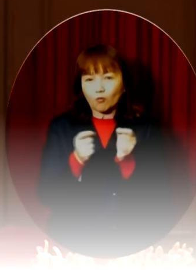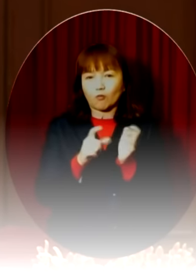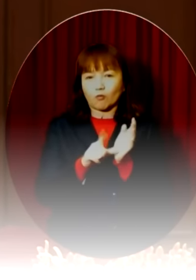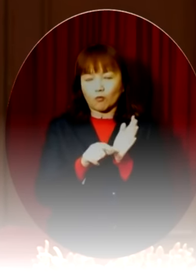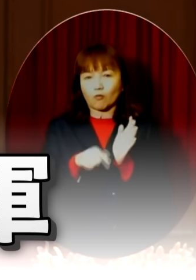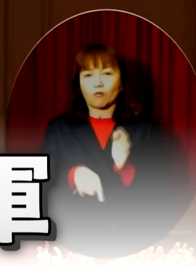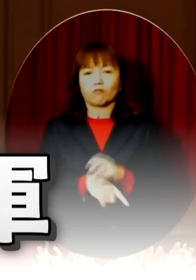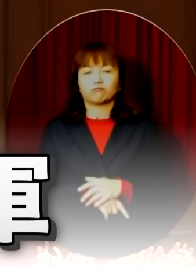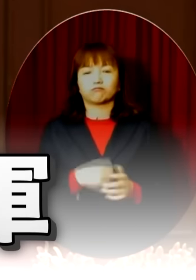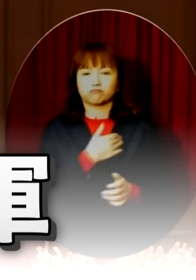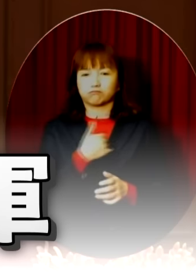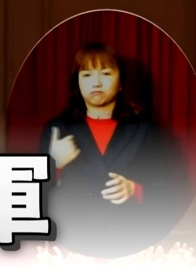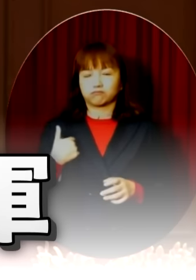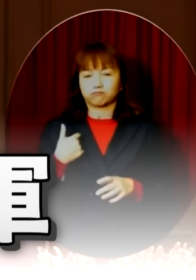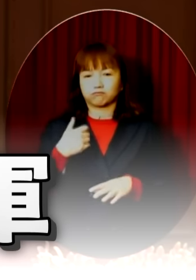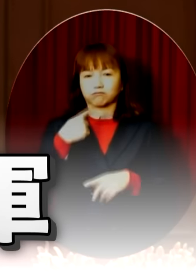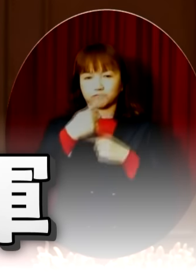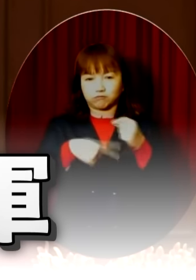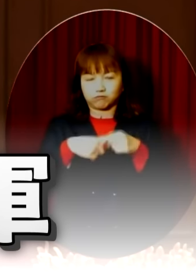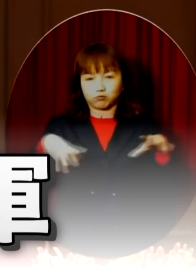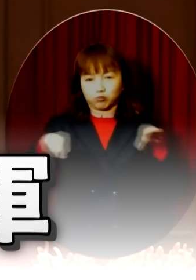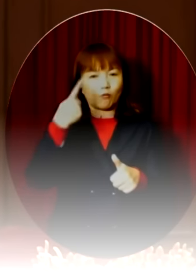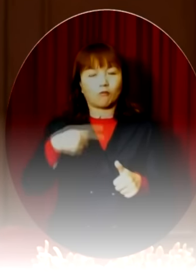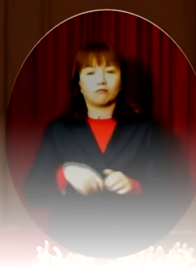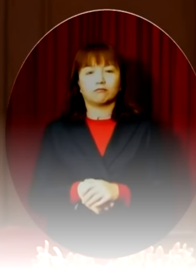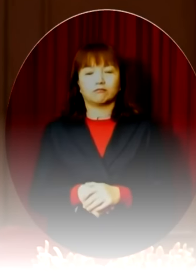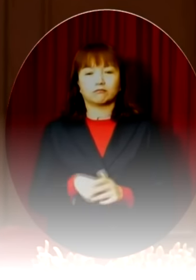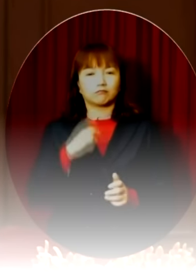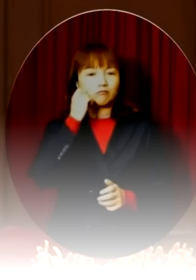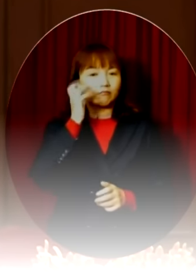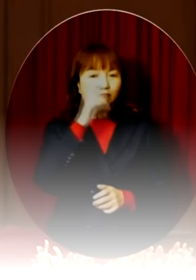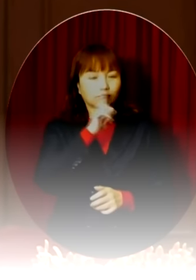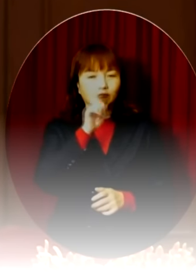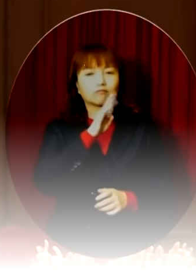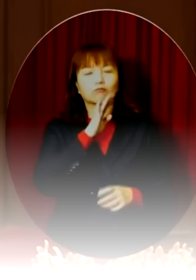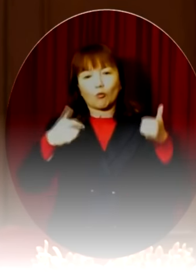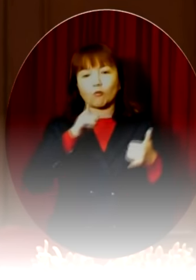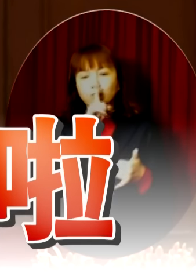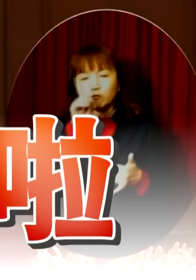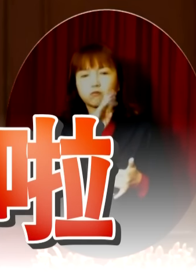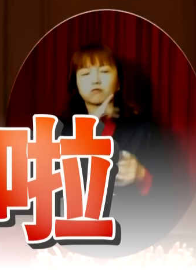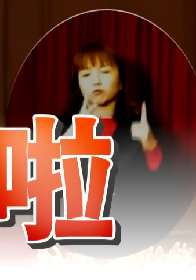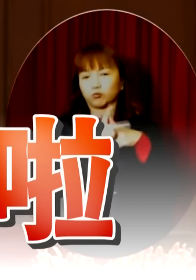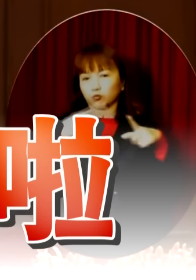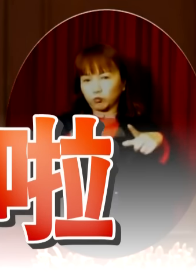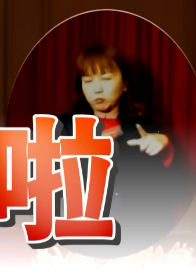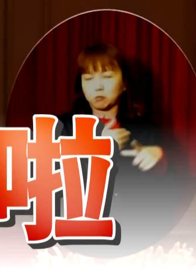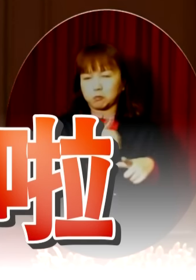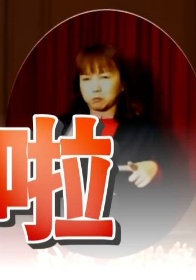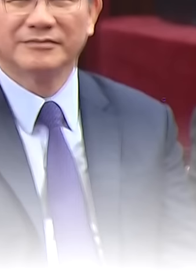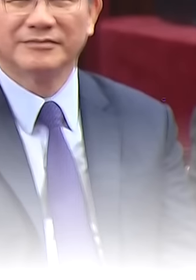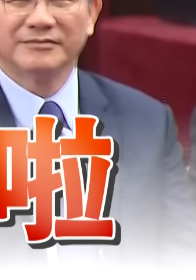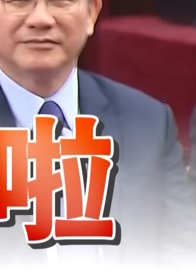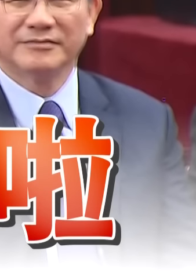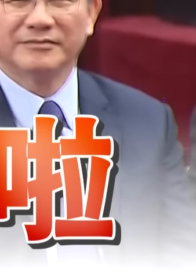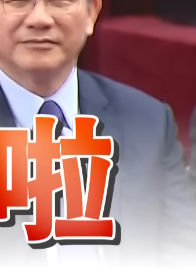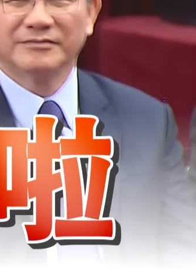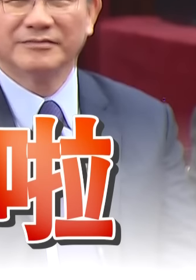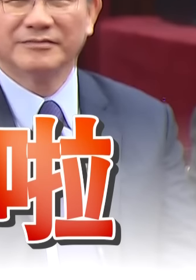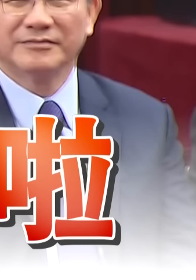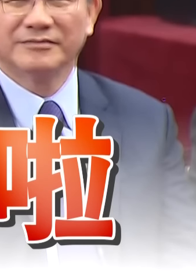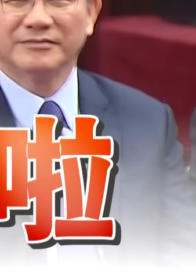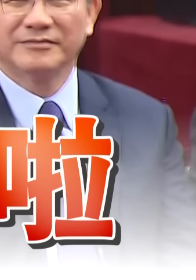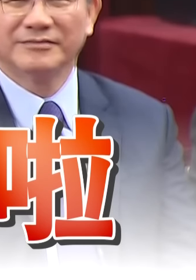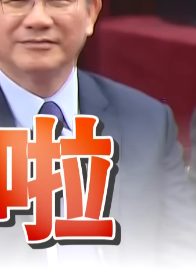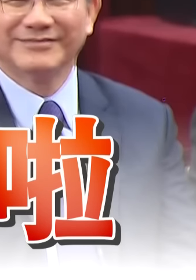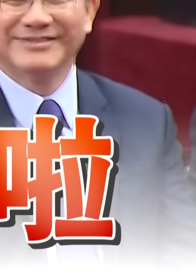年就得到年度总冠军，难怪哈、网络上说小叶果然有料，小叶果